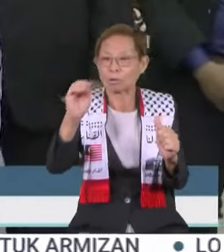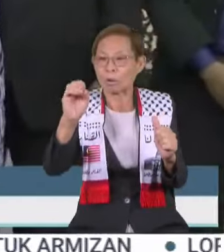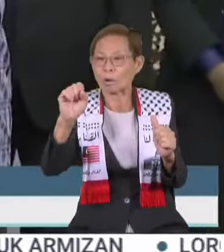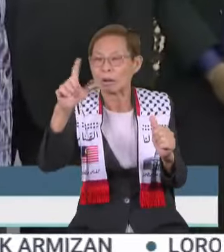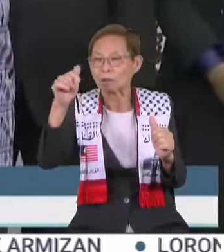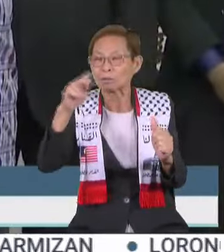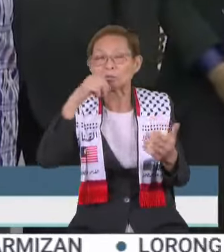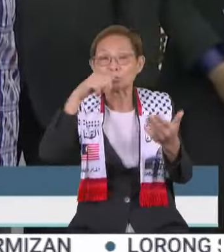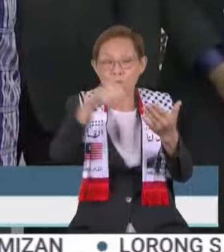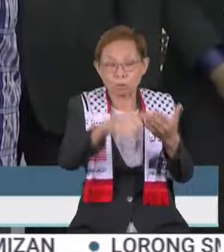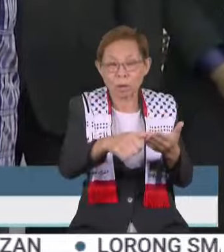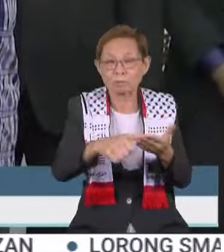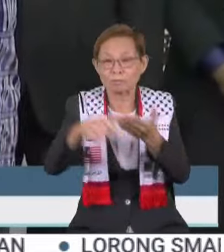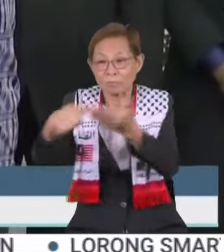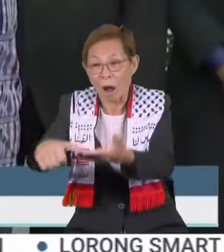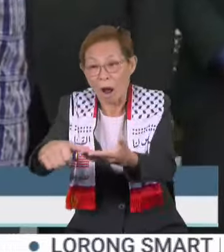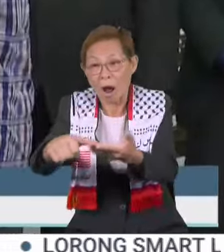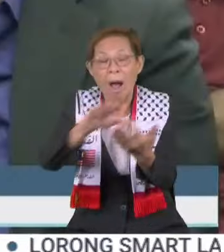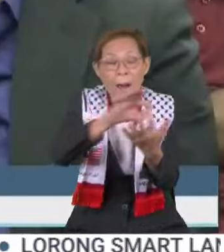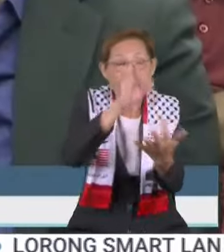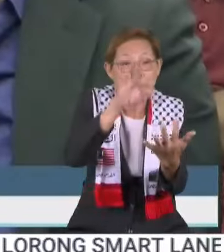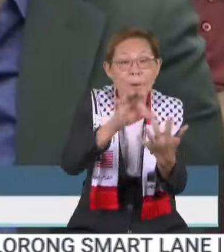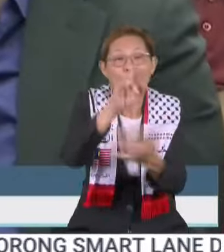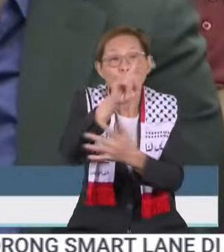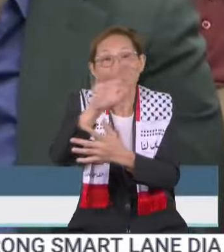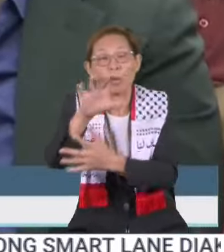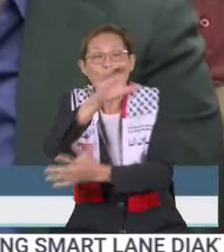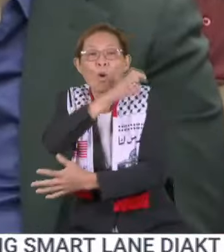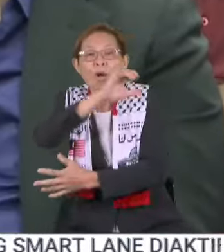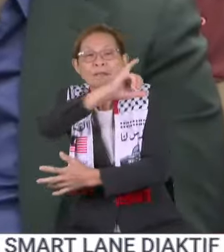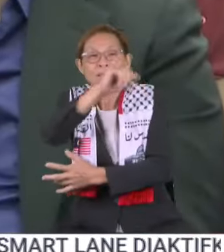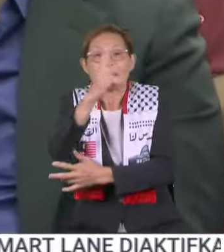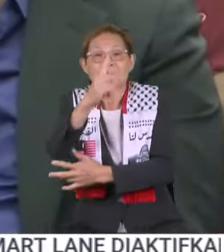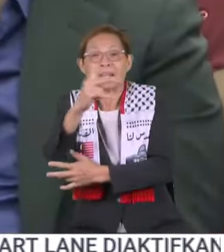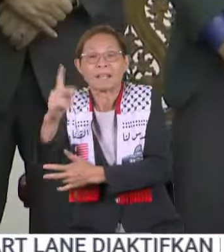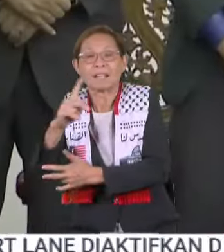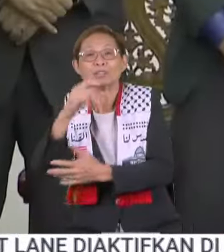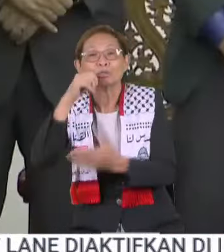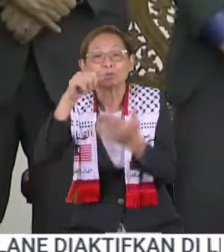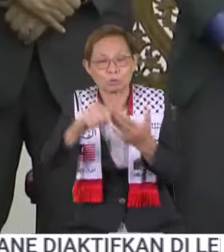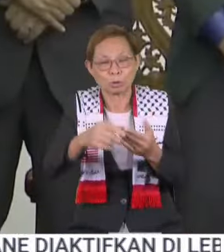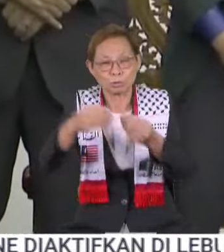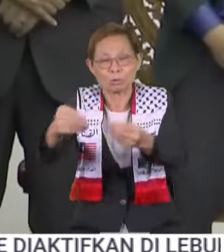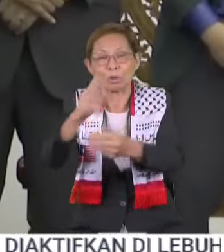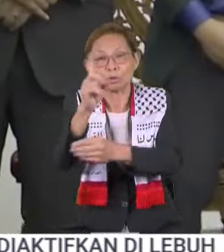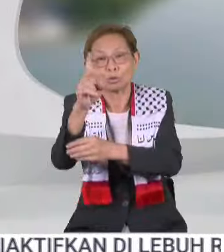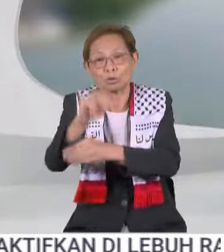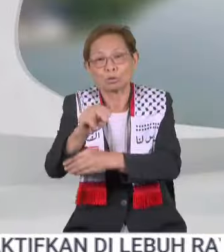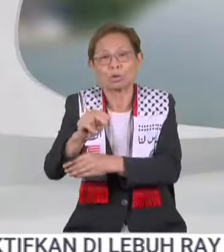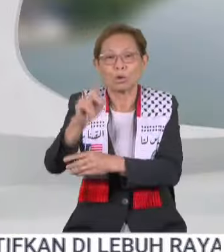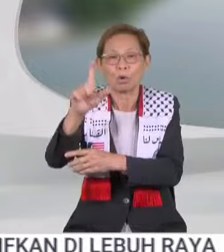menyerahkan watika pelantikan kepada 25 pengerusi JKKK Dun Lumadan.